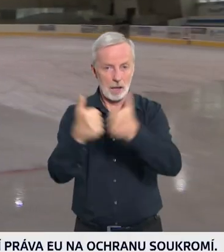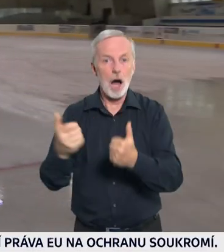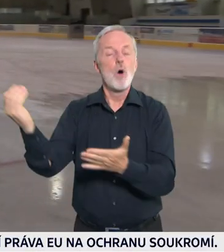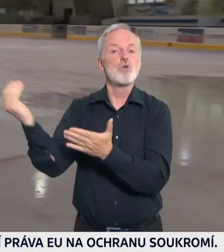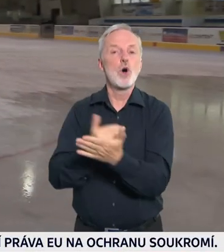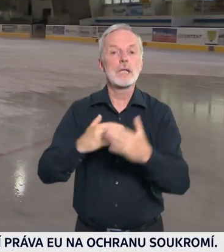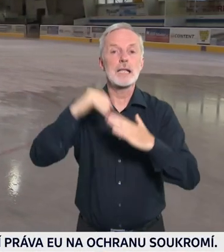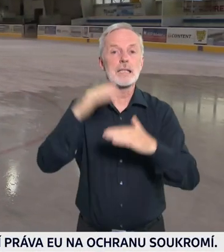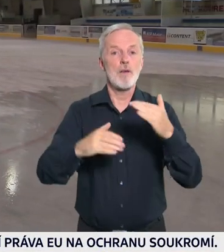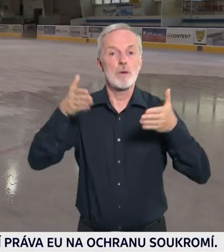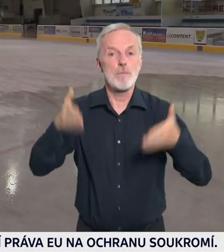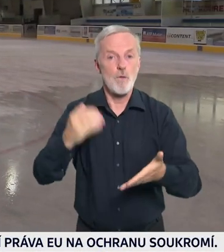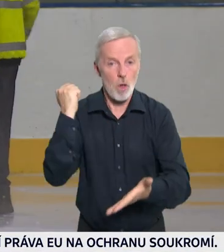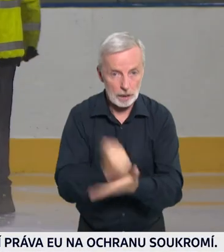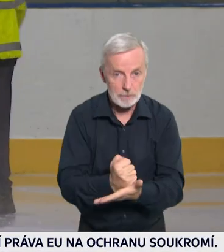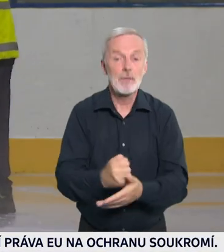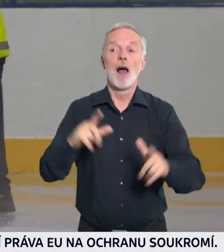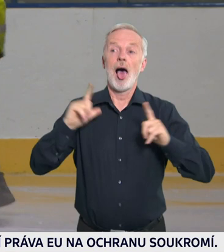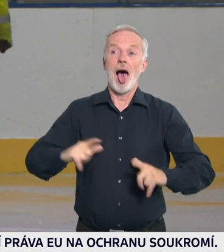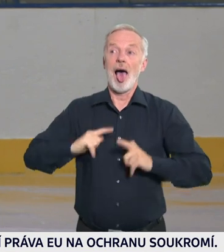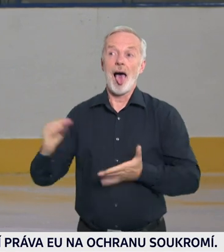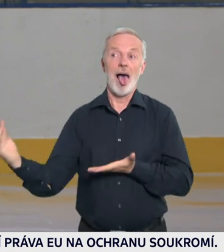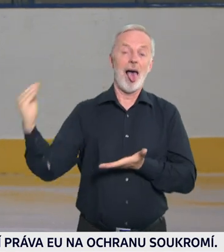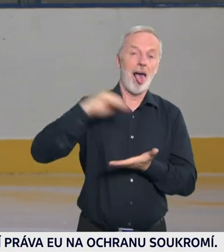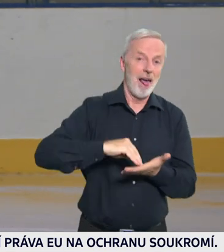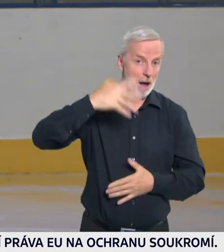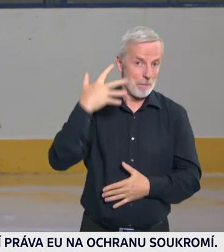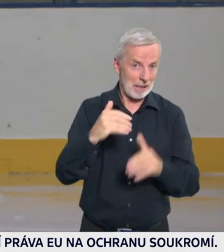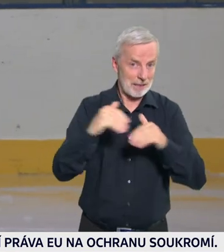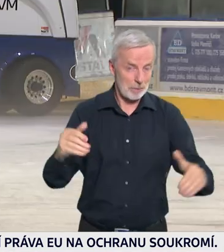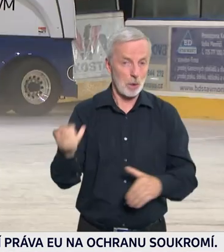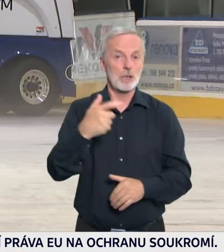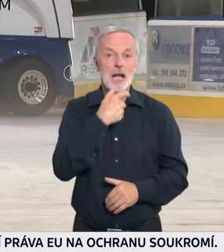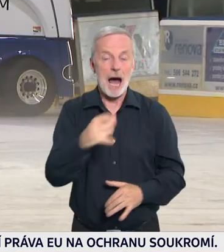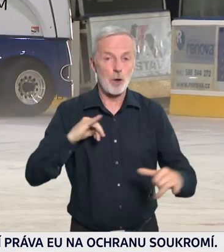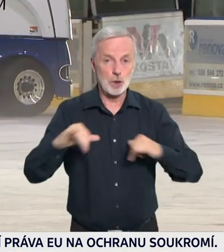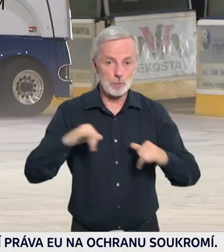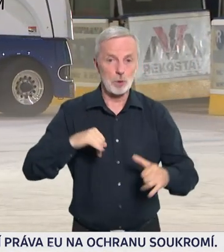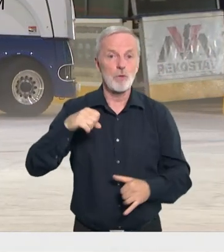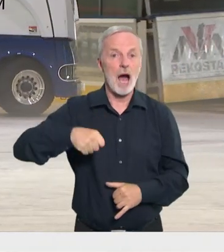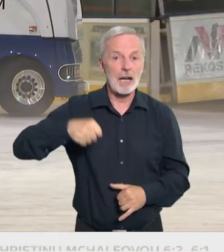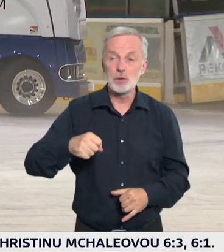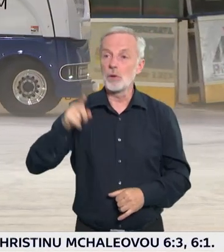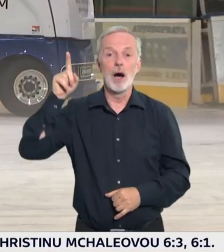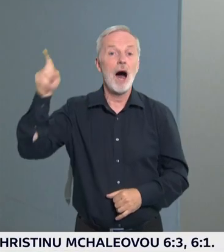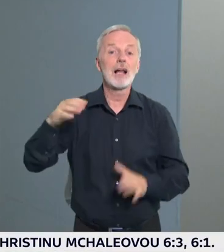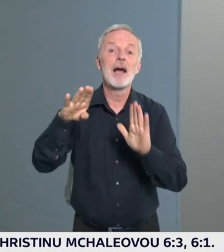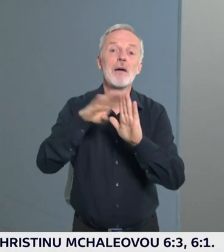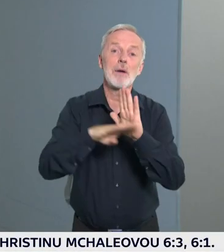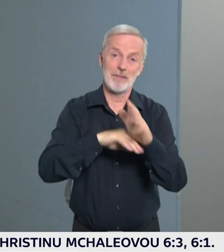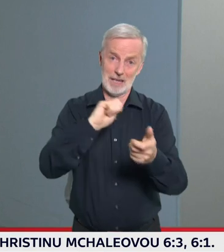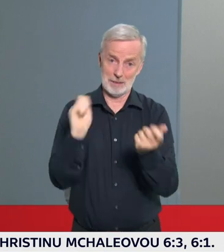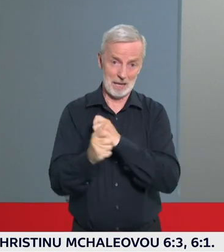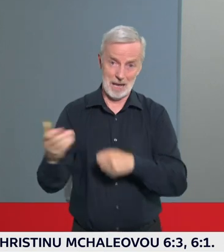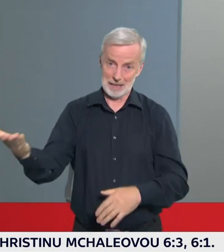povolení. Počítalo s příspěvkem od Národní sportovní agentury. Kvůli změně v dotačních pravidlech už na něj ale nemá nárok. Města mohou